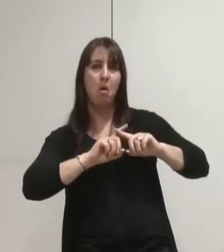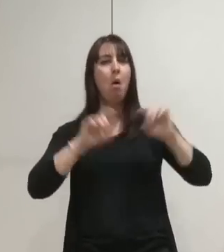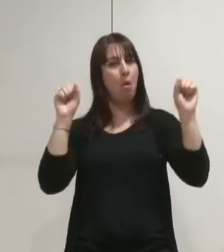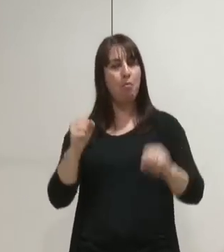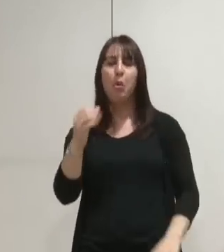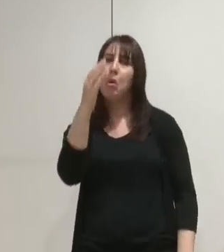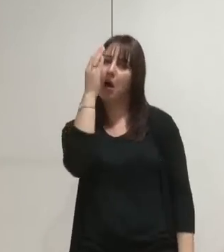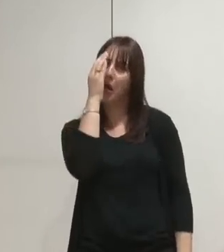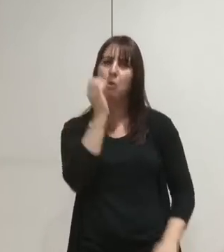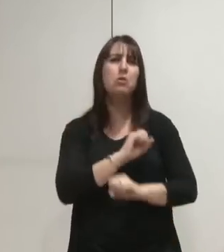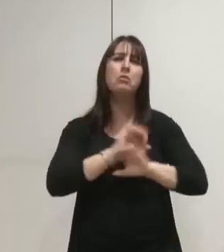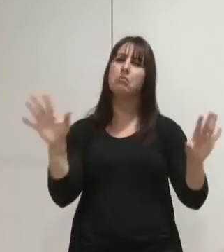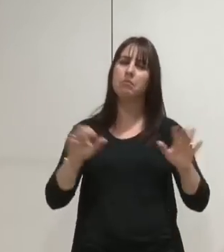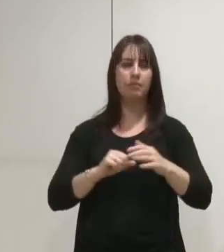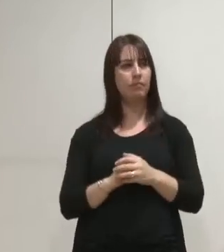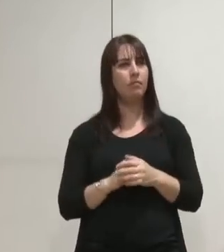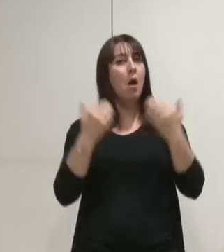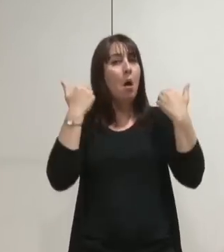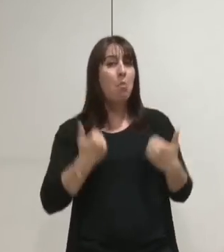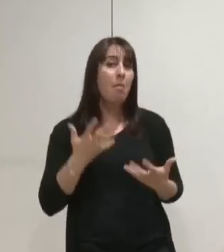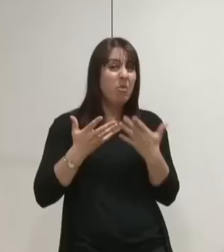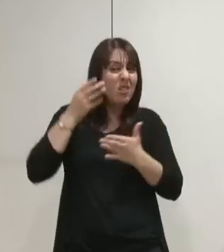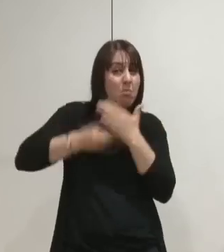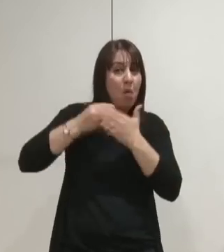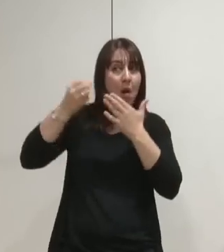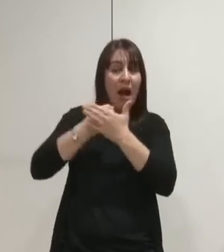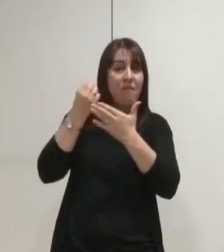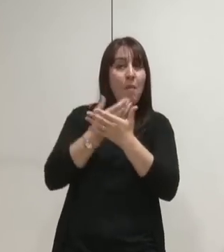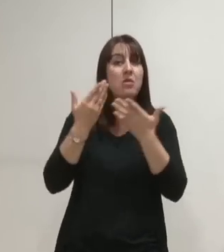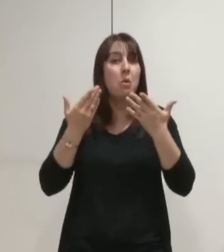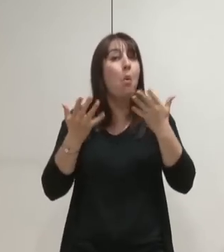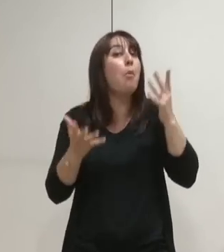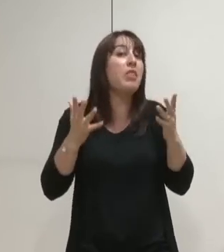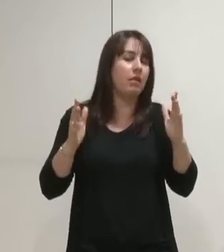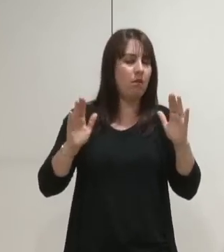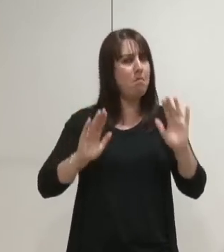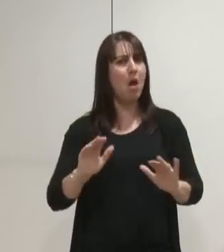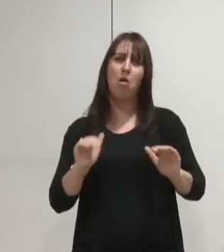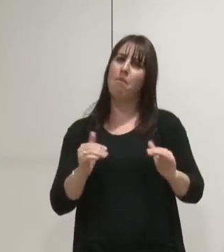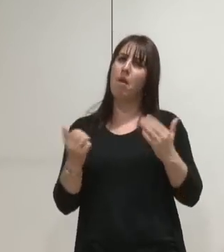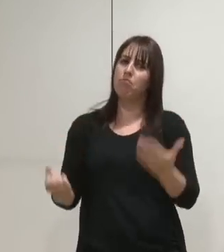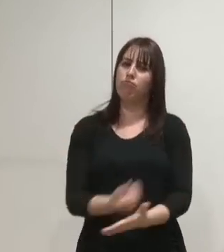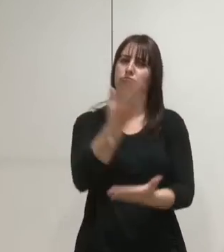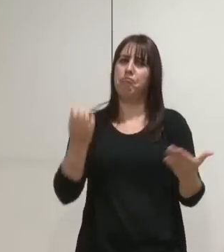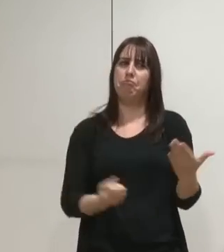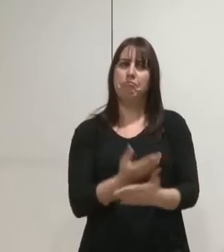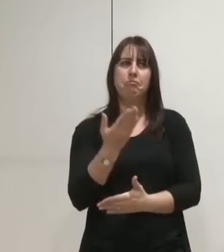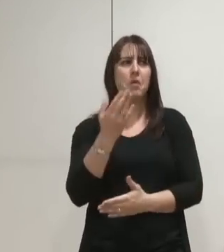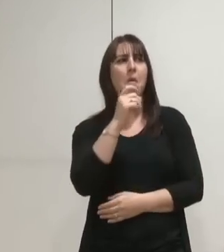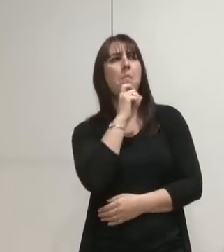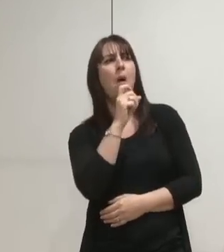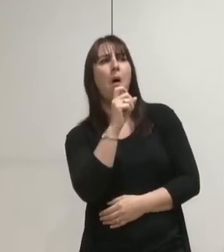entendus en ce qui me concerne j'ai peut-être pas toutes les billes mais je voudrais quand même vous apporter aussi quelques éléments qui n'ont peut-être pas